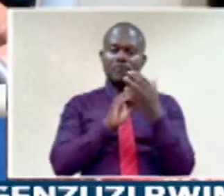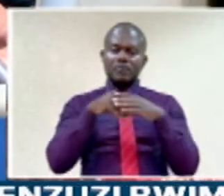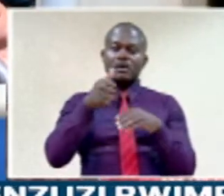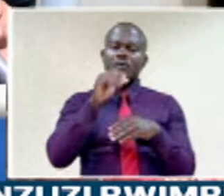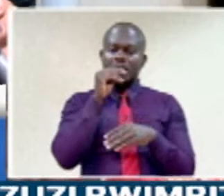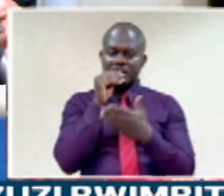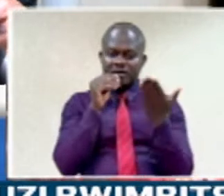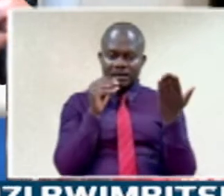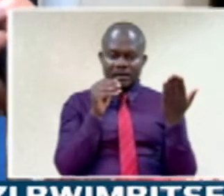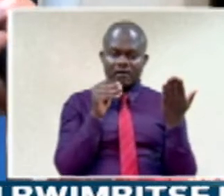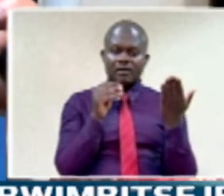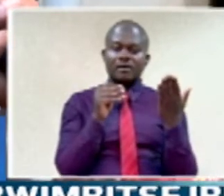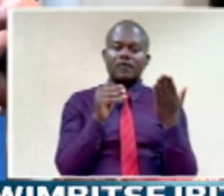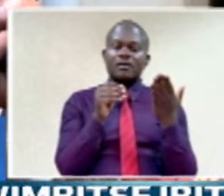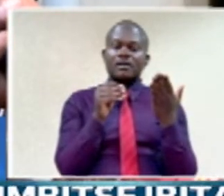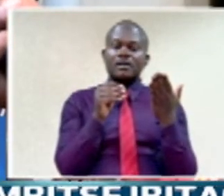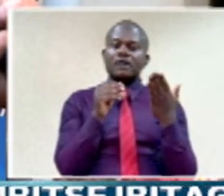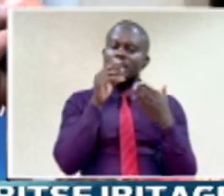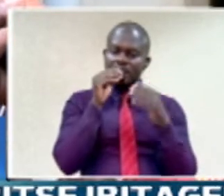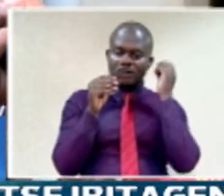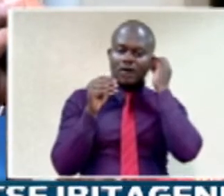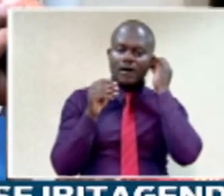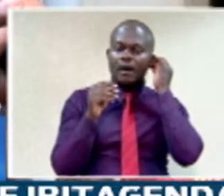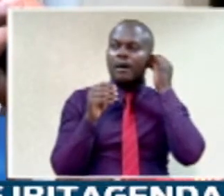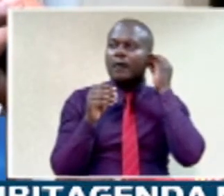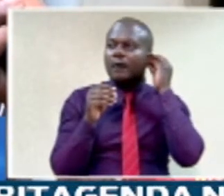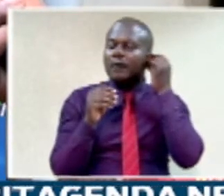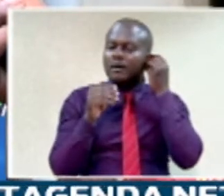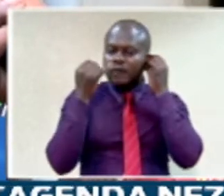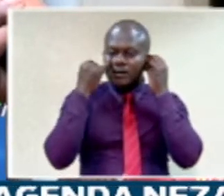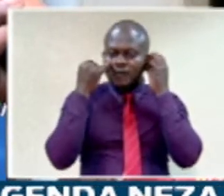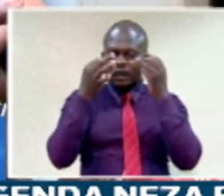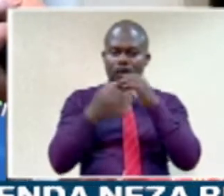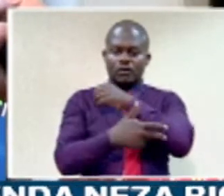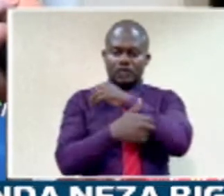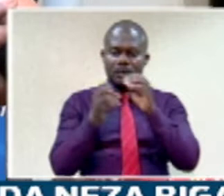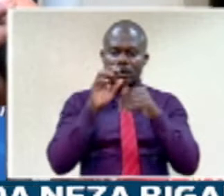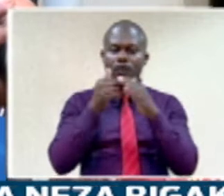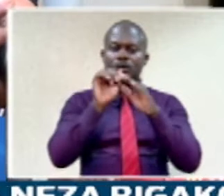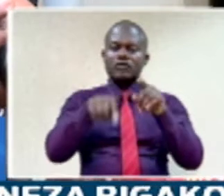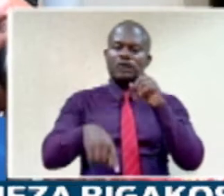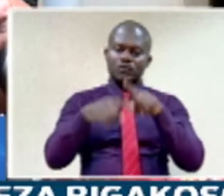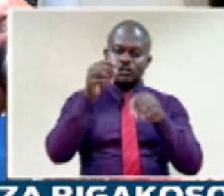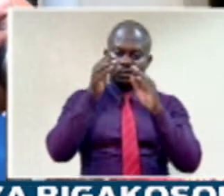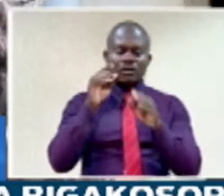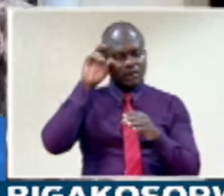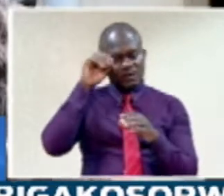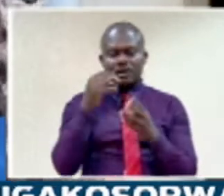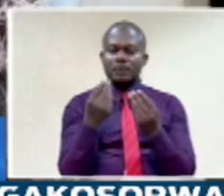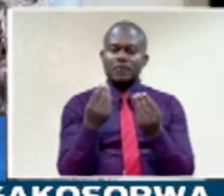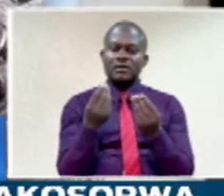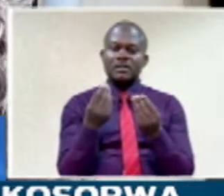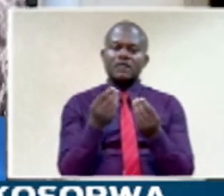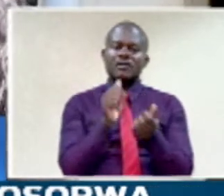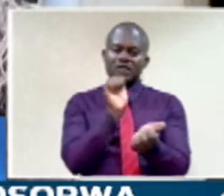babyivugira. Amatakero ngo imvuga nuko iyo buriya ukiba cyangwa se ujya kwica umuntu ngira ngo wumva byoroshye, ni